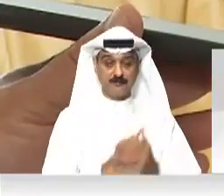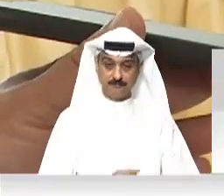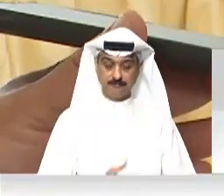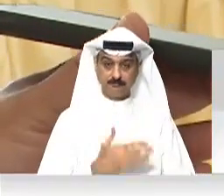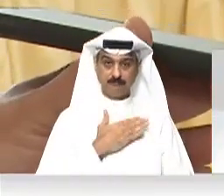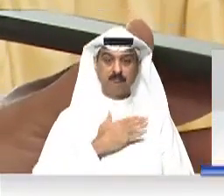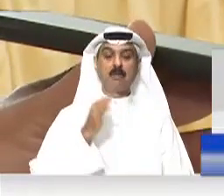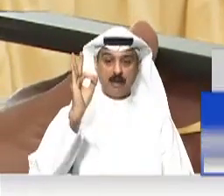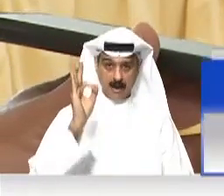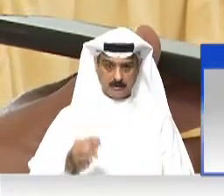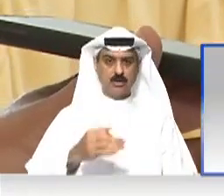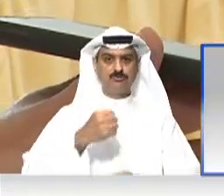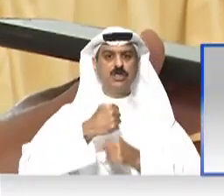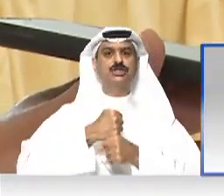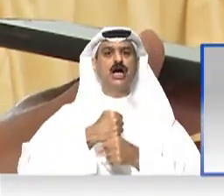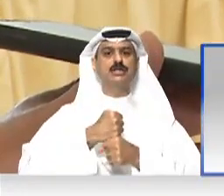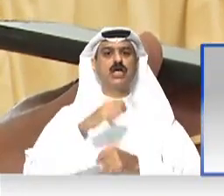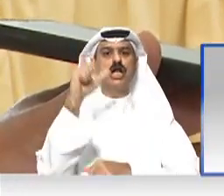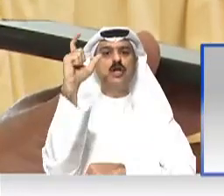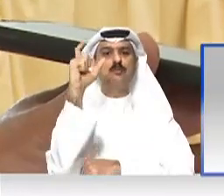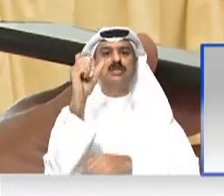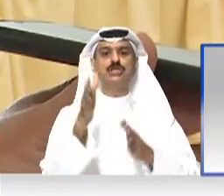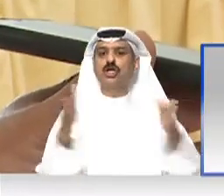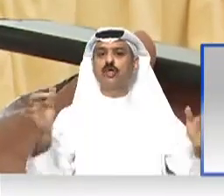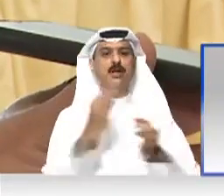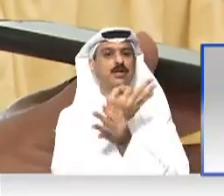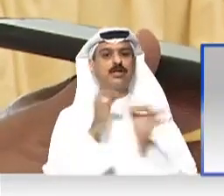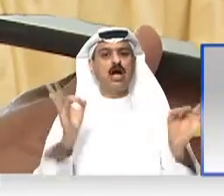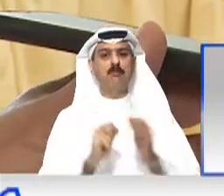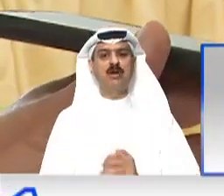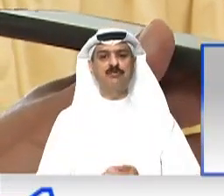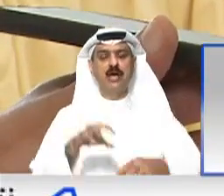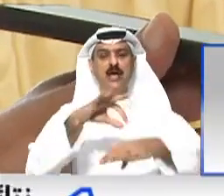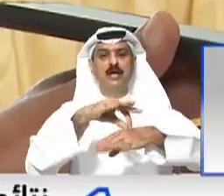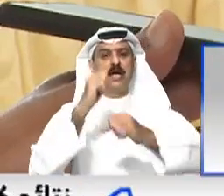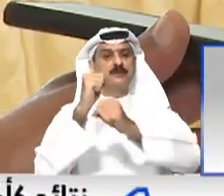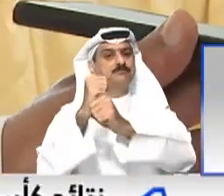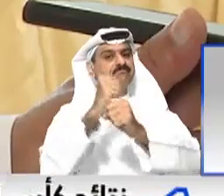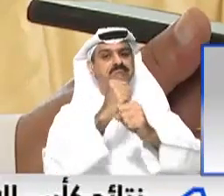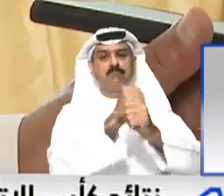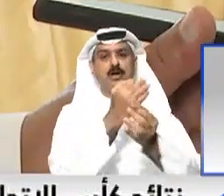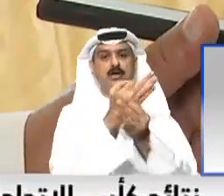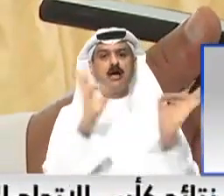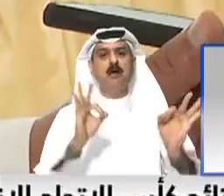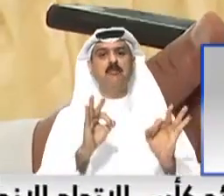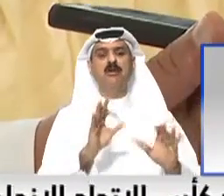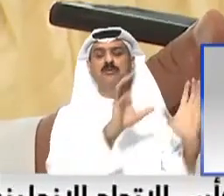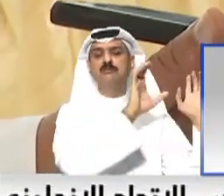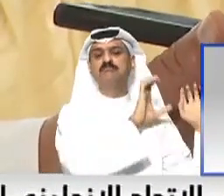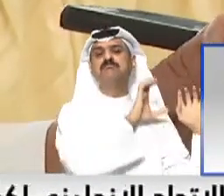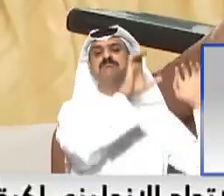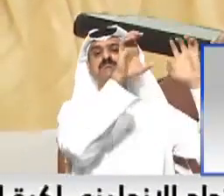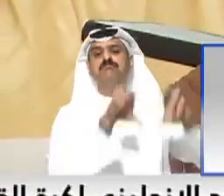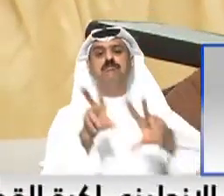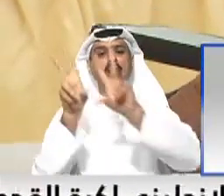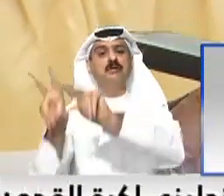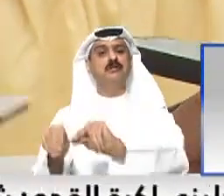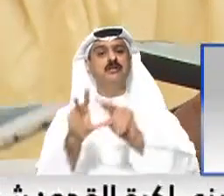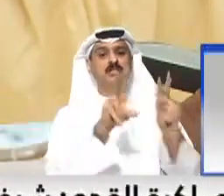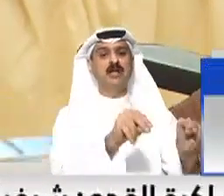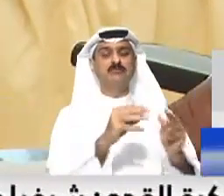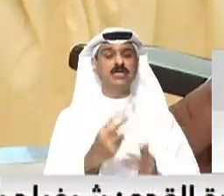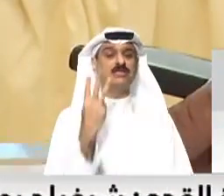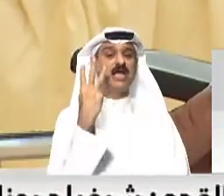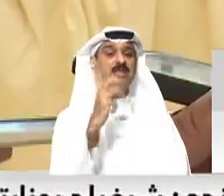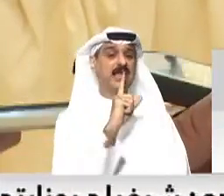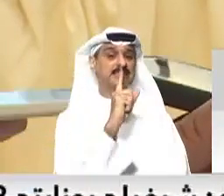جهوزية المسجد الكبير في كل طاقمه، وإن شاء الله نرجع نفس قبل جائحة كورونا قبل